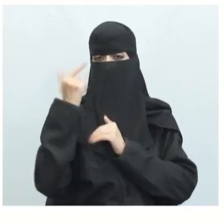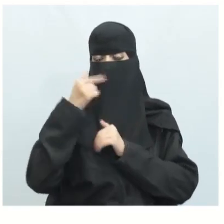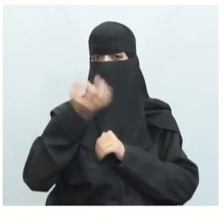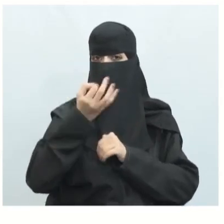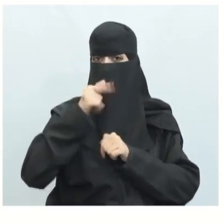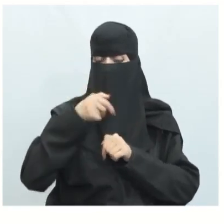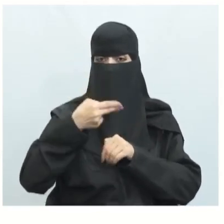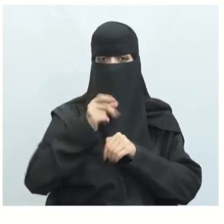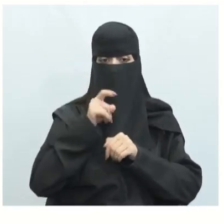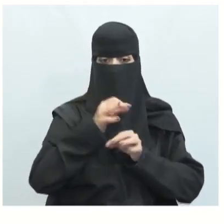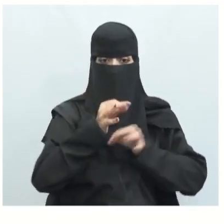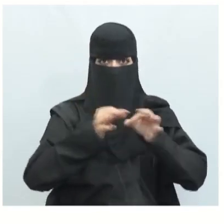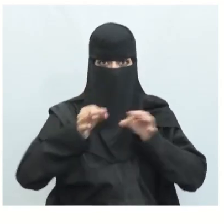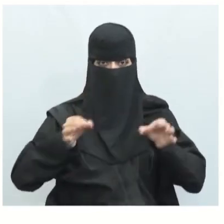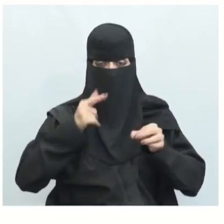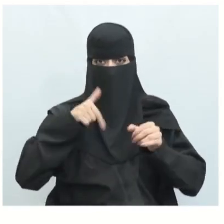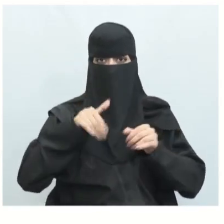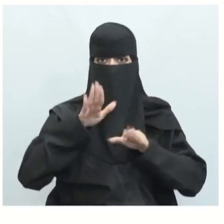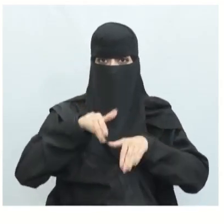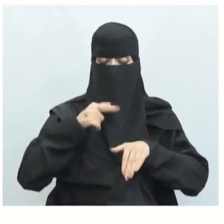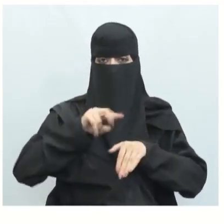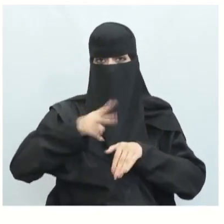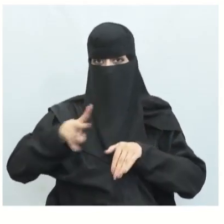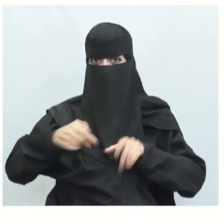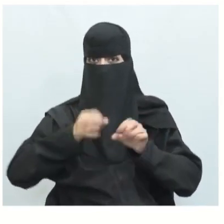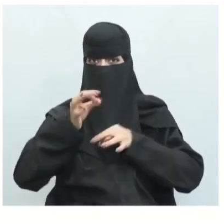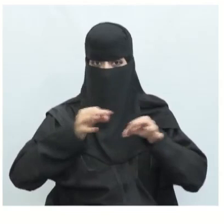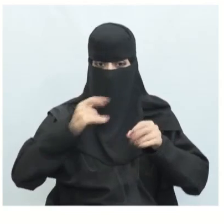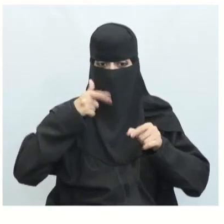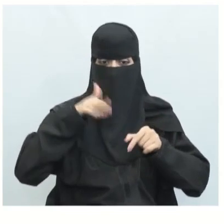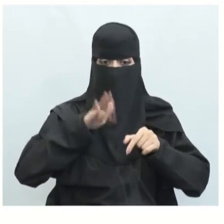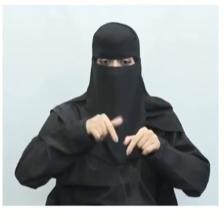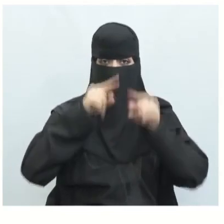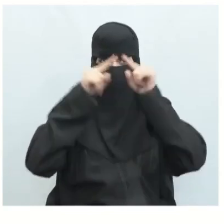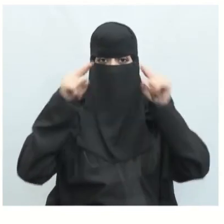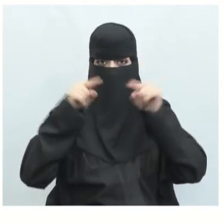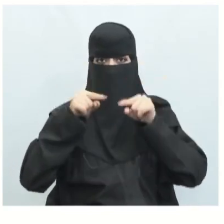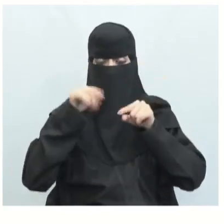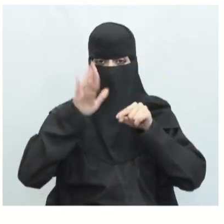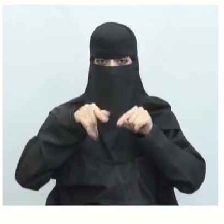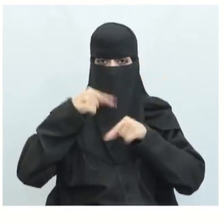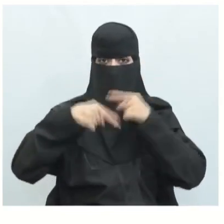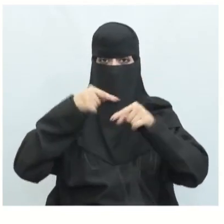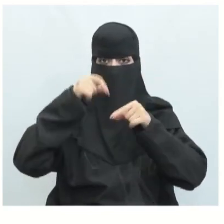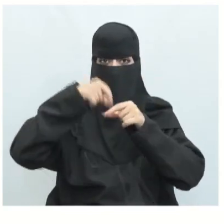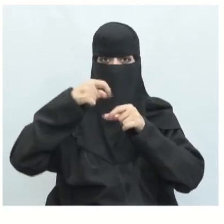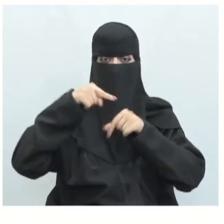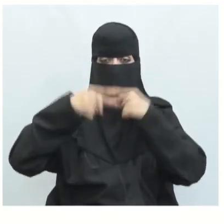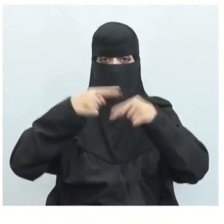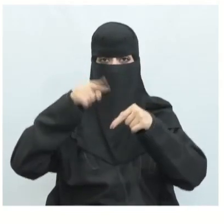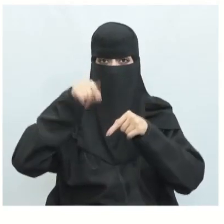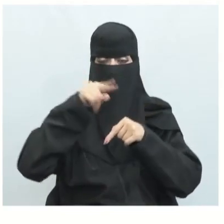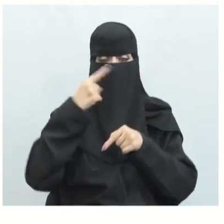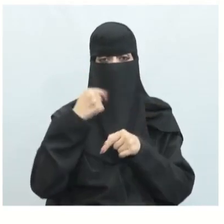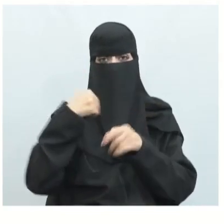تحدثنا عن المخطط عن انواع المخططات عن المخططات في الحياه اليوميه كامله